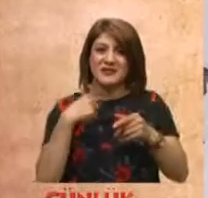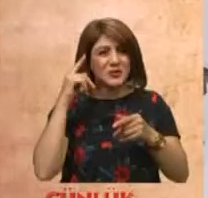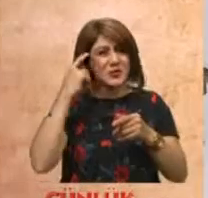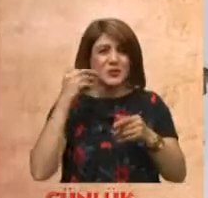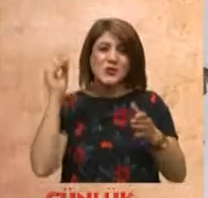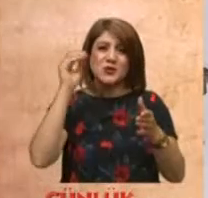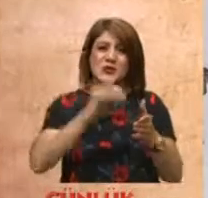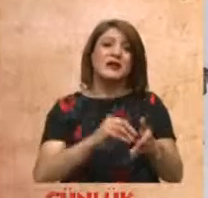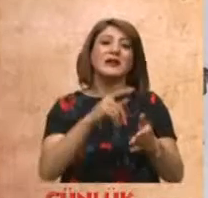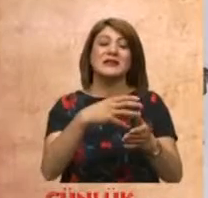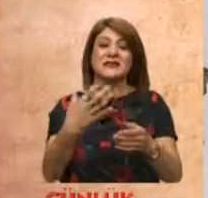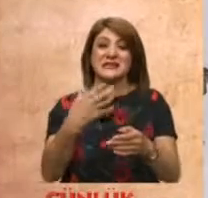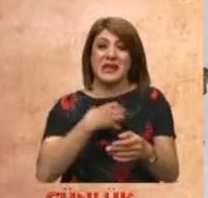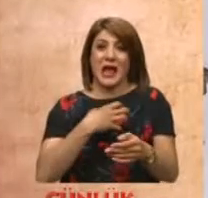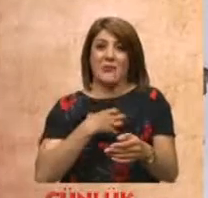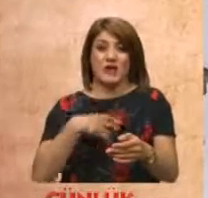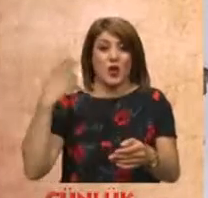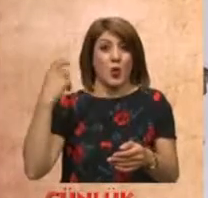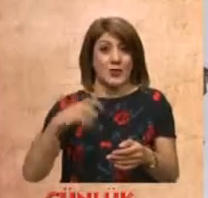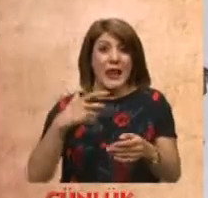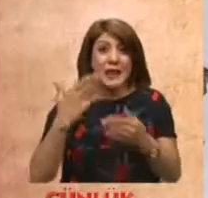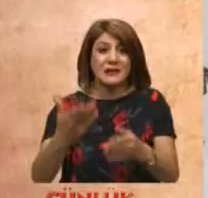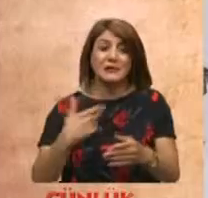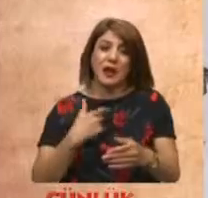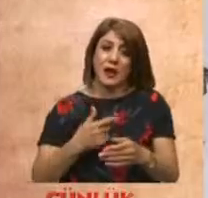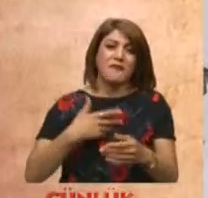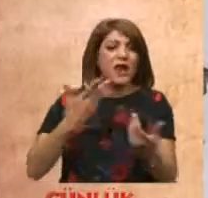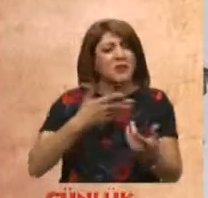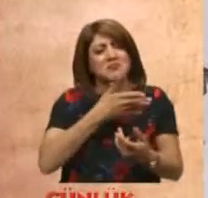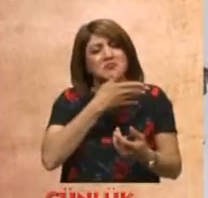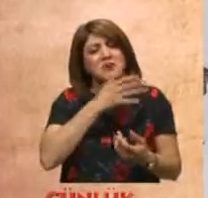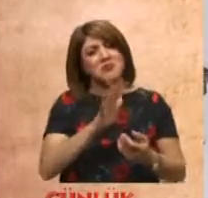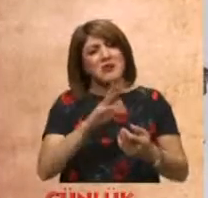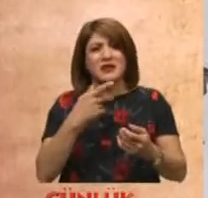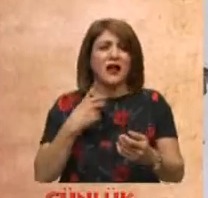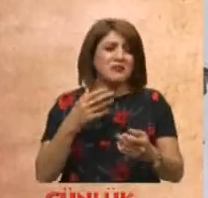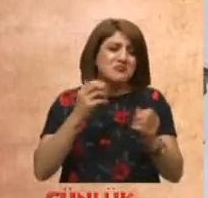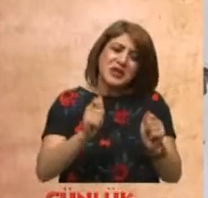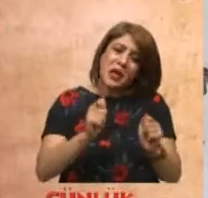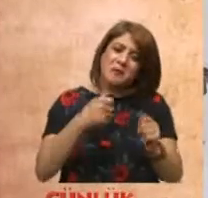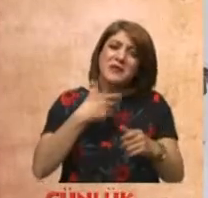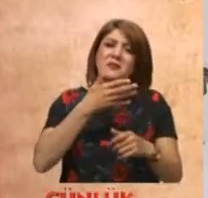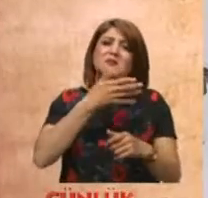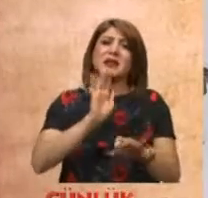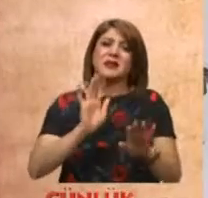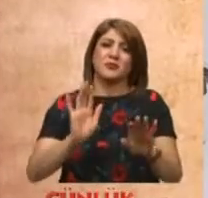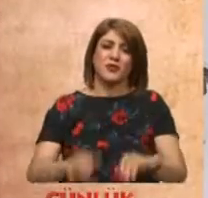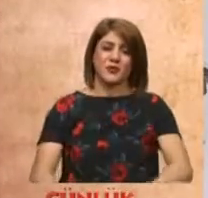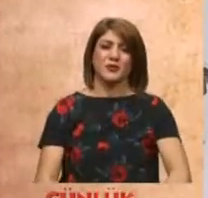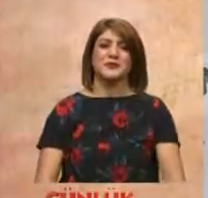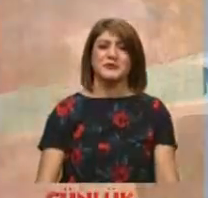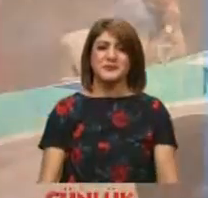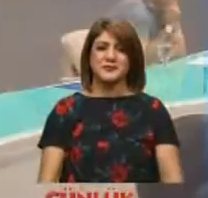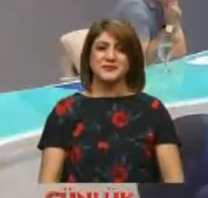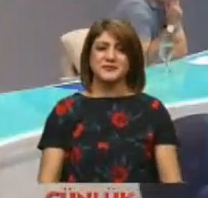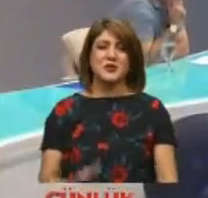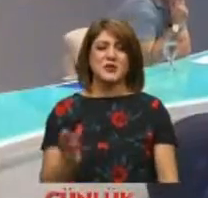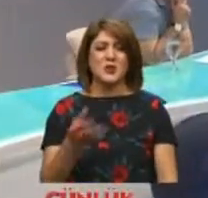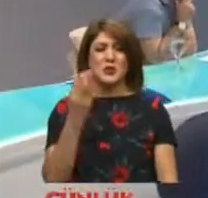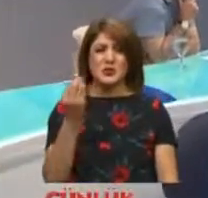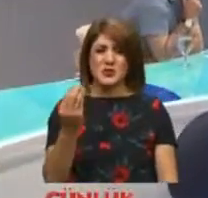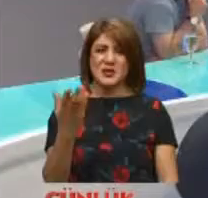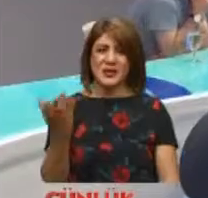arasına katılan araç sahibinin bunu özellikle mi yoksa farkında olmadan mı yaptıysa bilinmiyor. Çok şeker, çok güzel